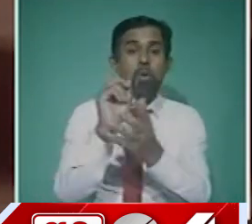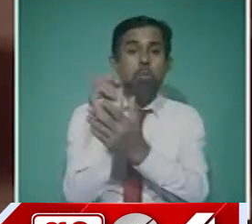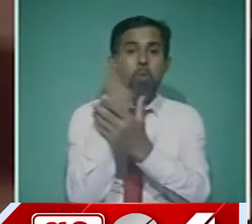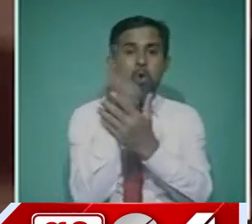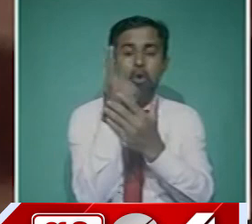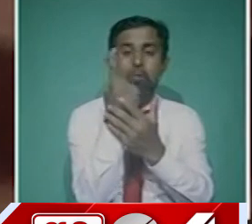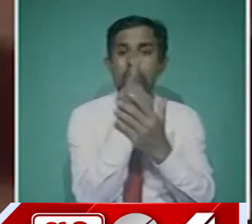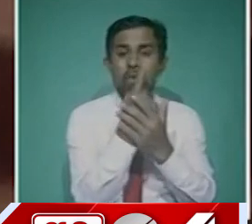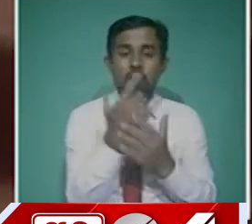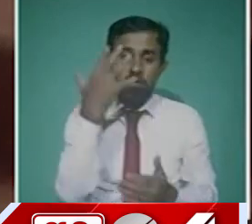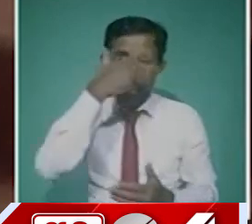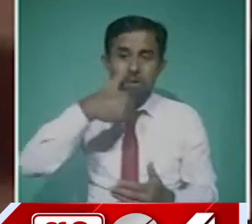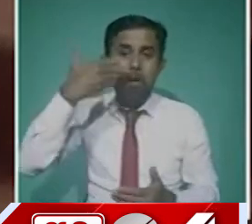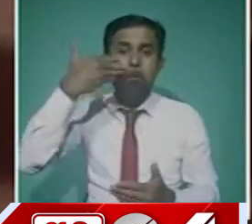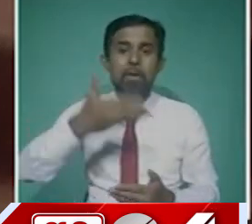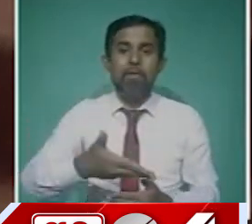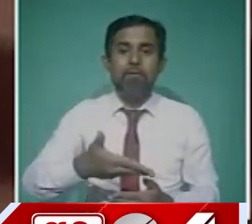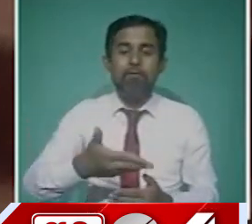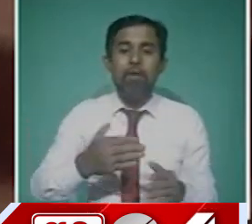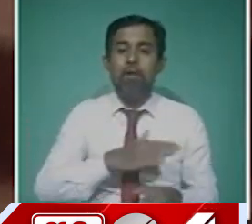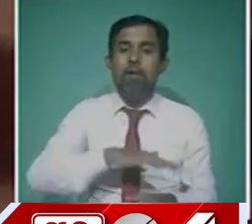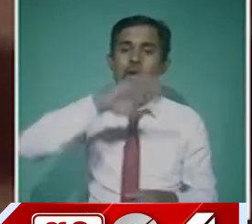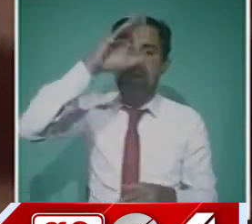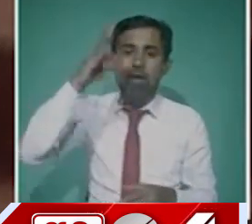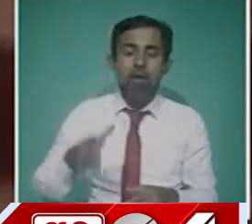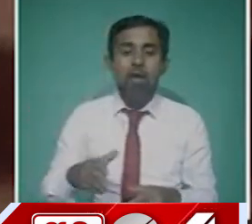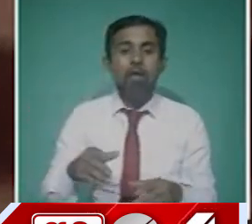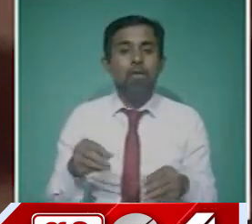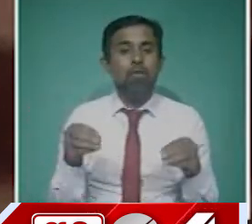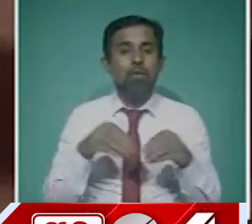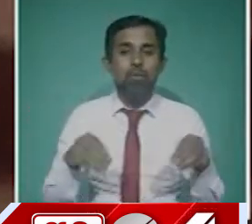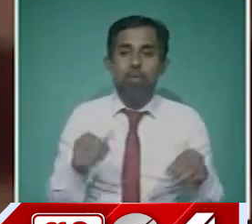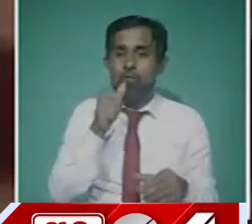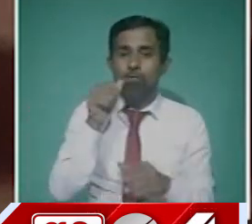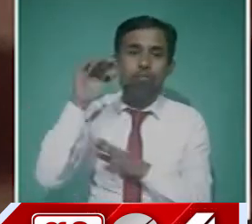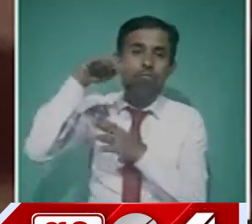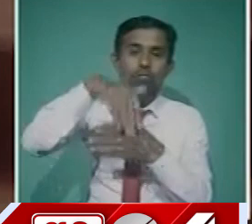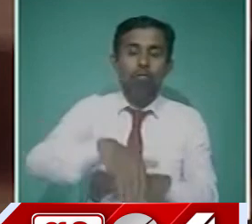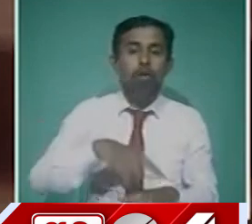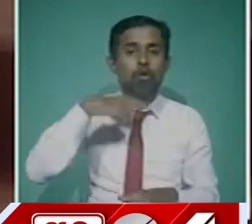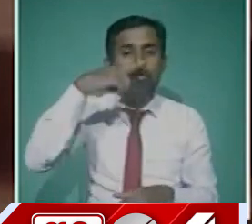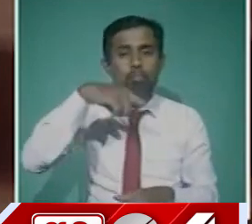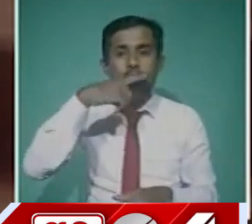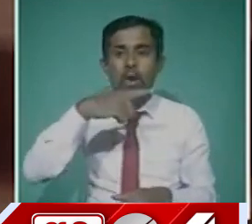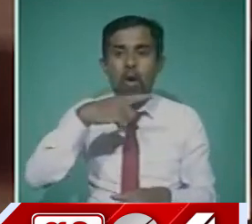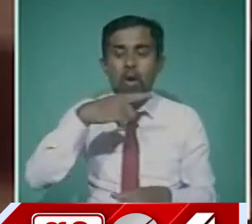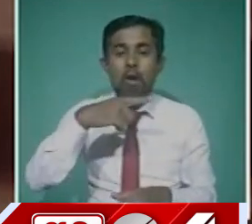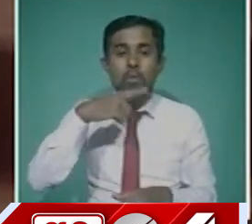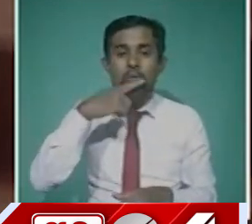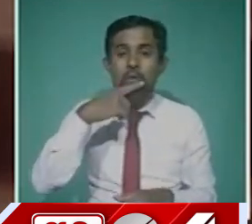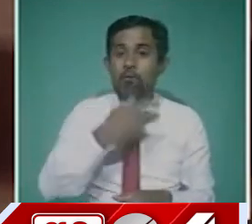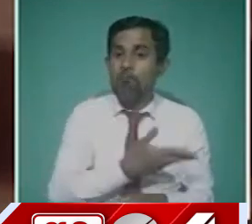මේ රටේ රමණීය බව පේන්නේ. කඳු තියෙනවා, කෙත් වතු තියෙනවා, දිය ඇලි තියෙනවා, මුදු වෙරළ තියෙනවා, වැල්ල